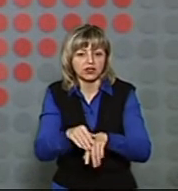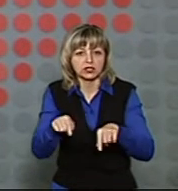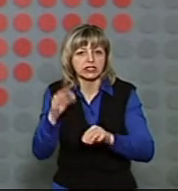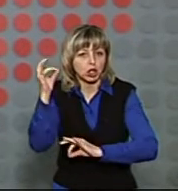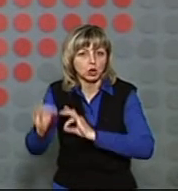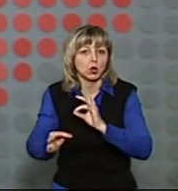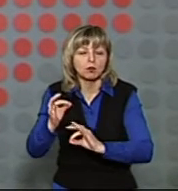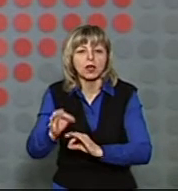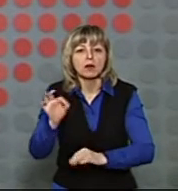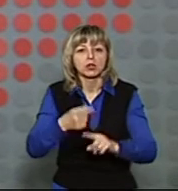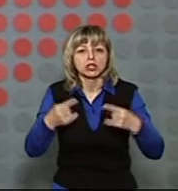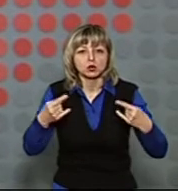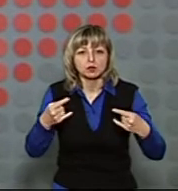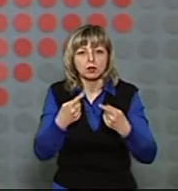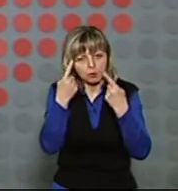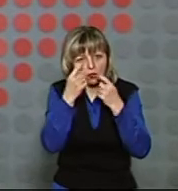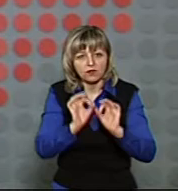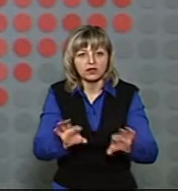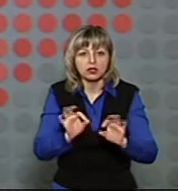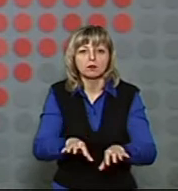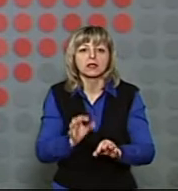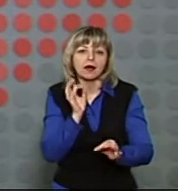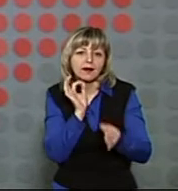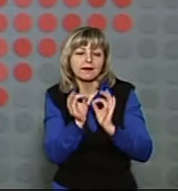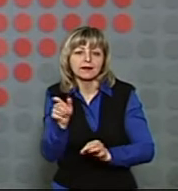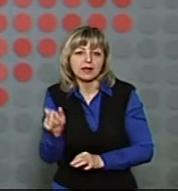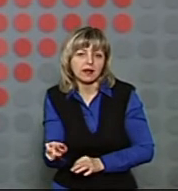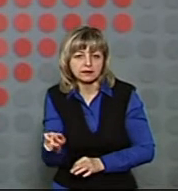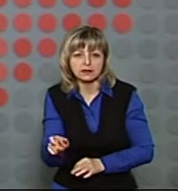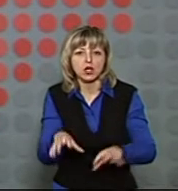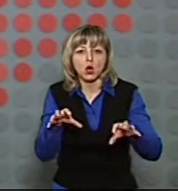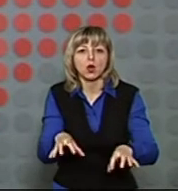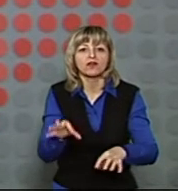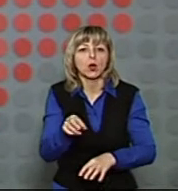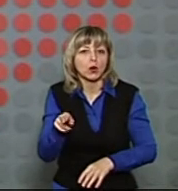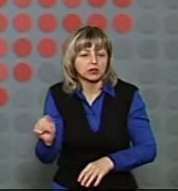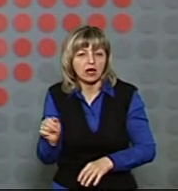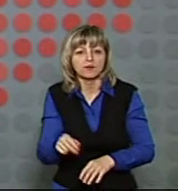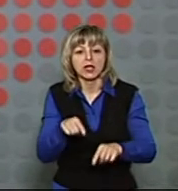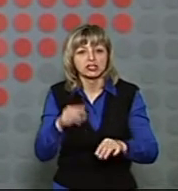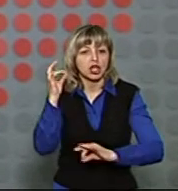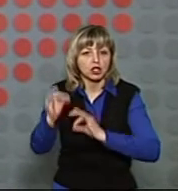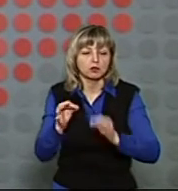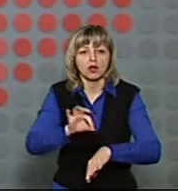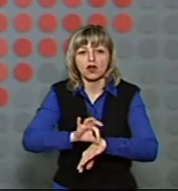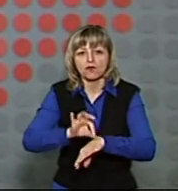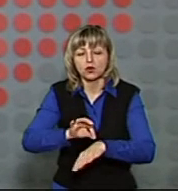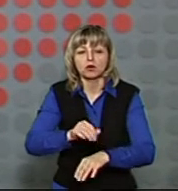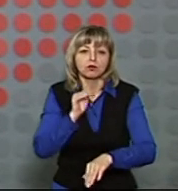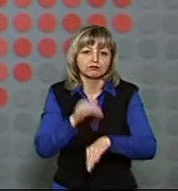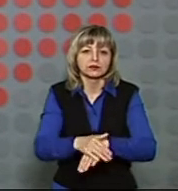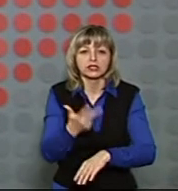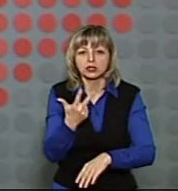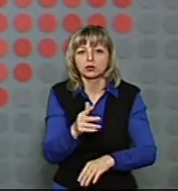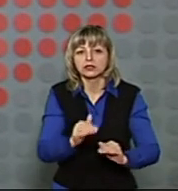цієї доби. Про це Суспільному повідомила радниця голови ОДА Оксана Прокопчук-Мовяк. Цієї доби хворобу підтвердили у 4 дітей та